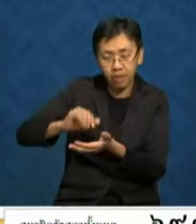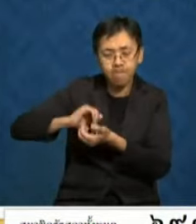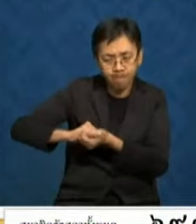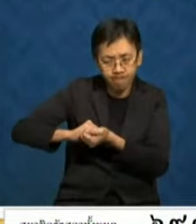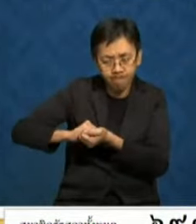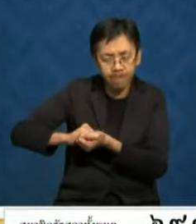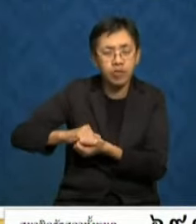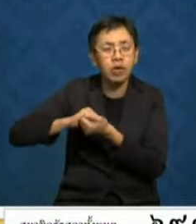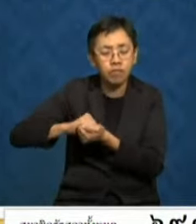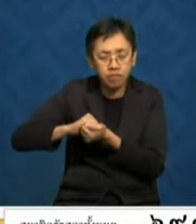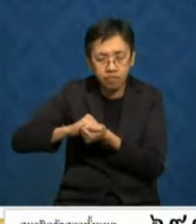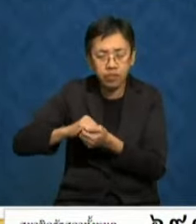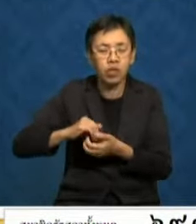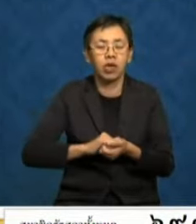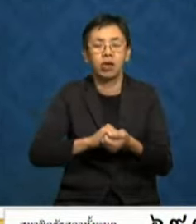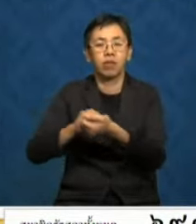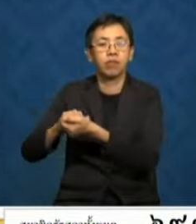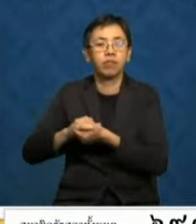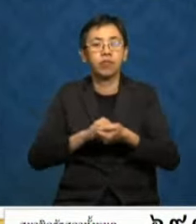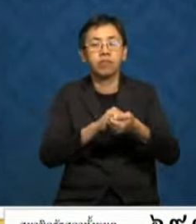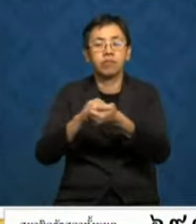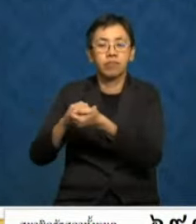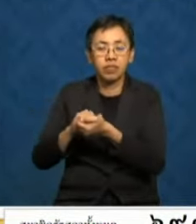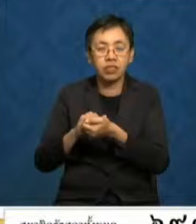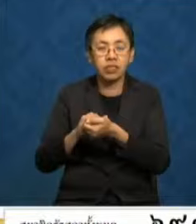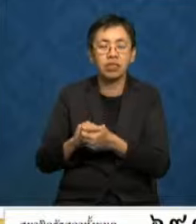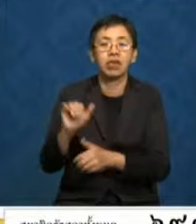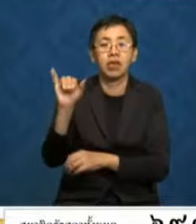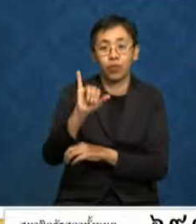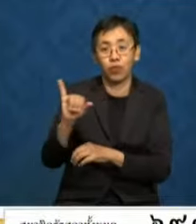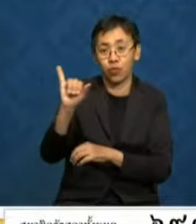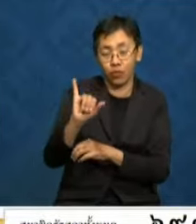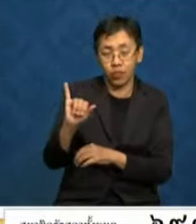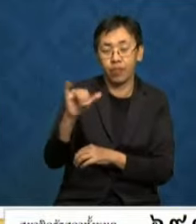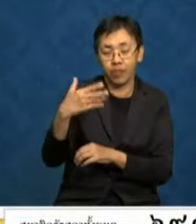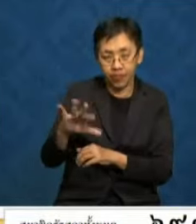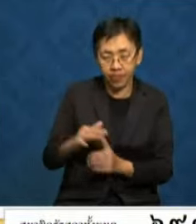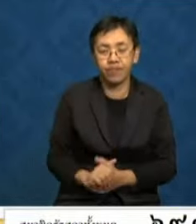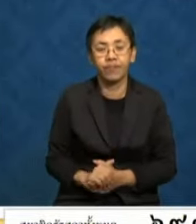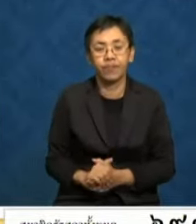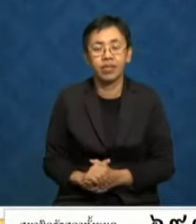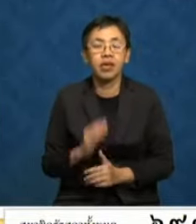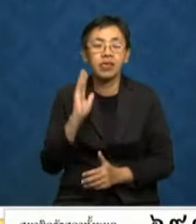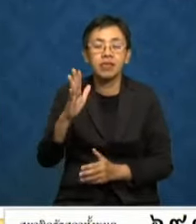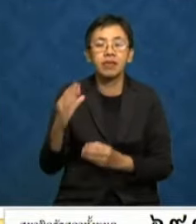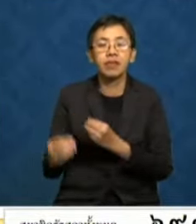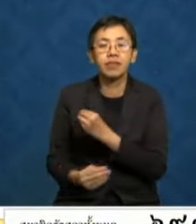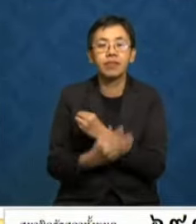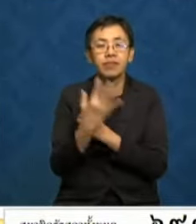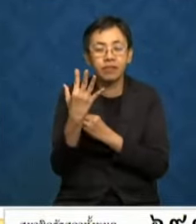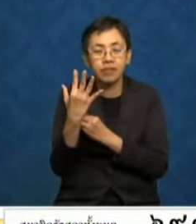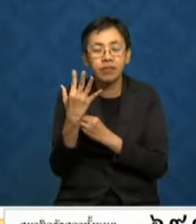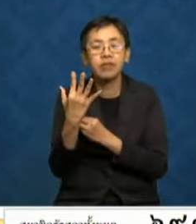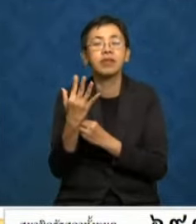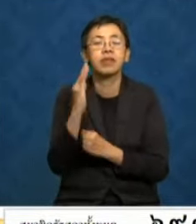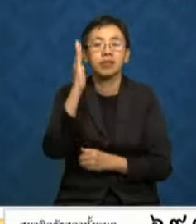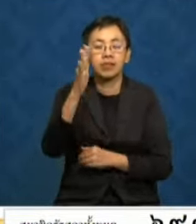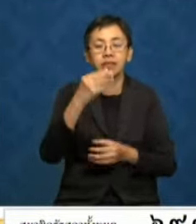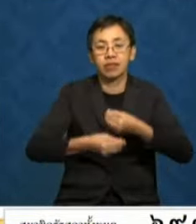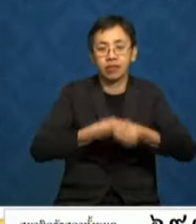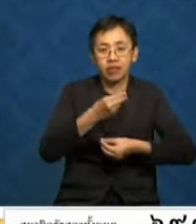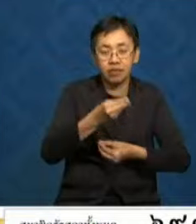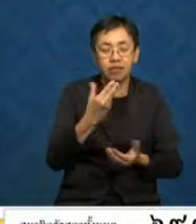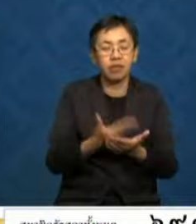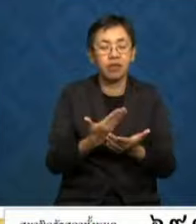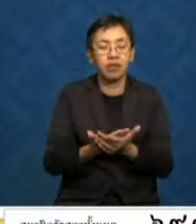มพันธ์และความร่วมมือที่ใกล้ชิดกับสหภาพยุโรปแล้วยังจะช่วยเพิ่มโอกาสเพิ่มช่องทางการค้าการล